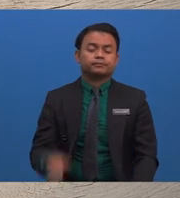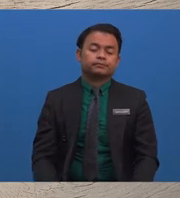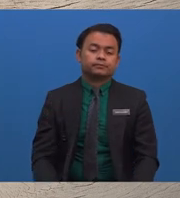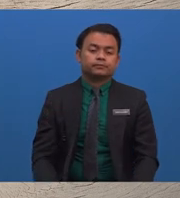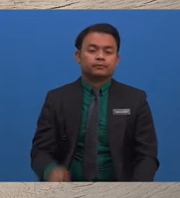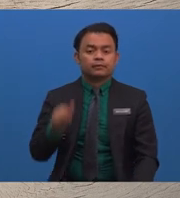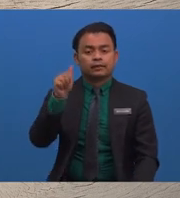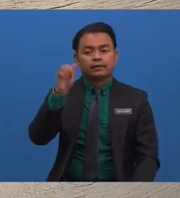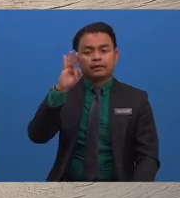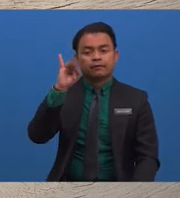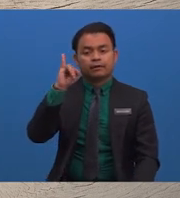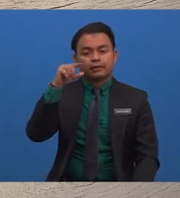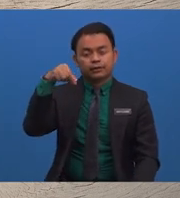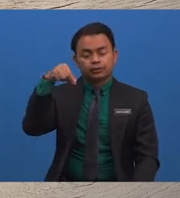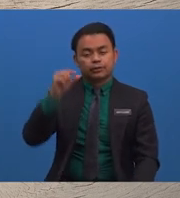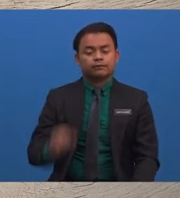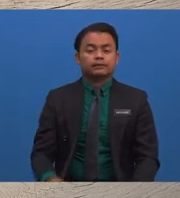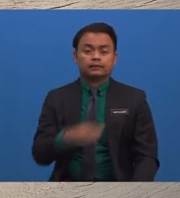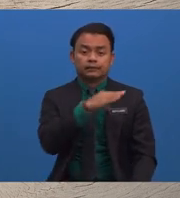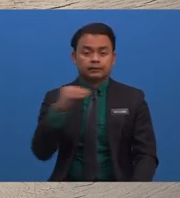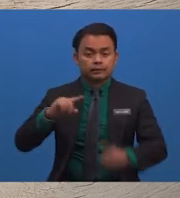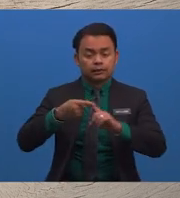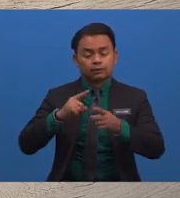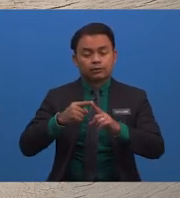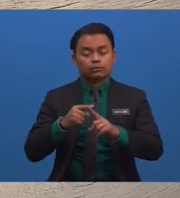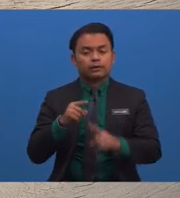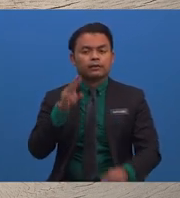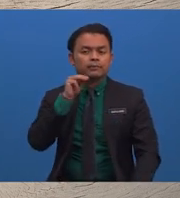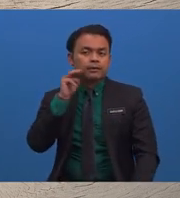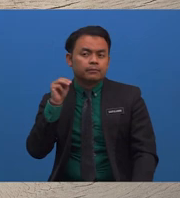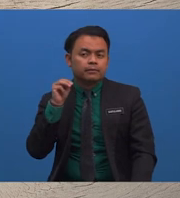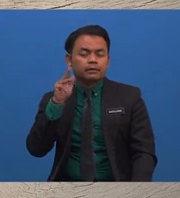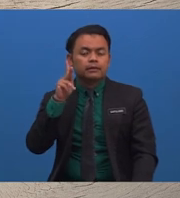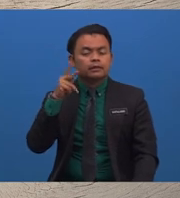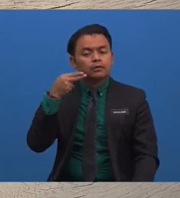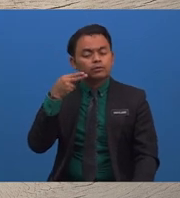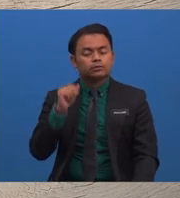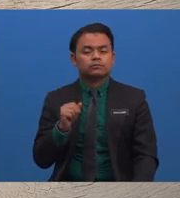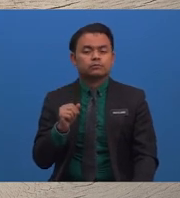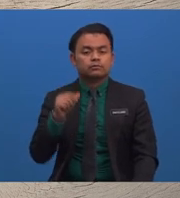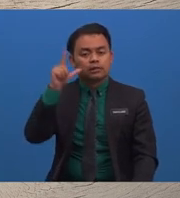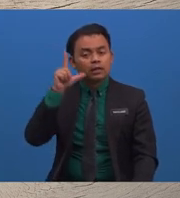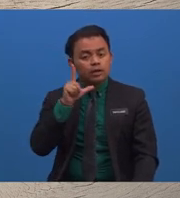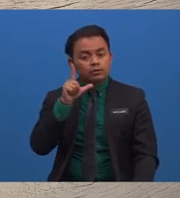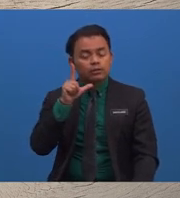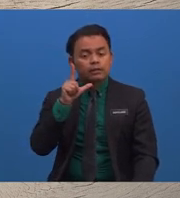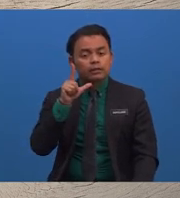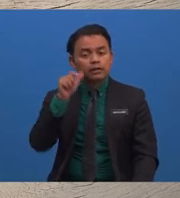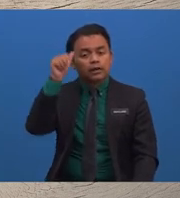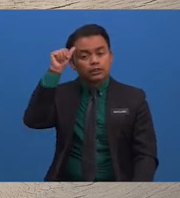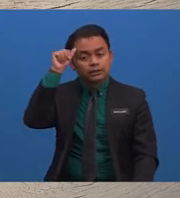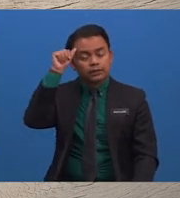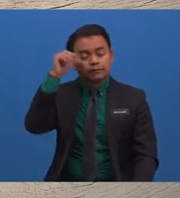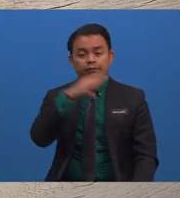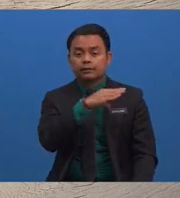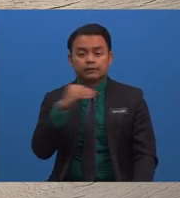bersama-sama rakannya Meme, Kaho, Laura, Ashraf dan Agnes sedang